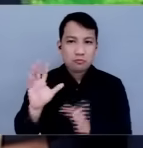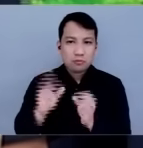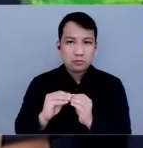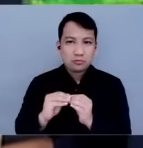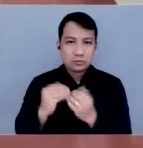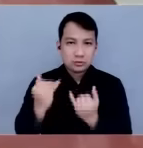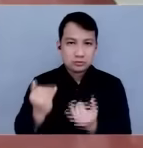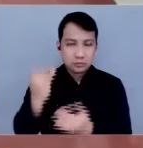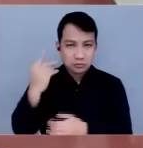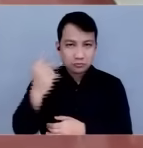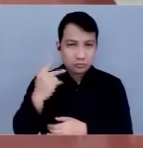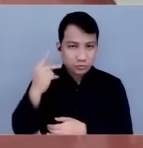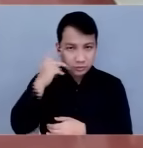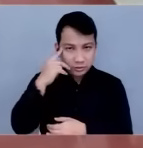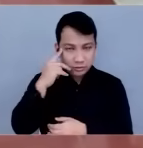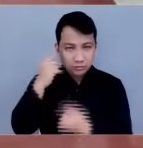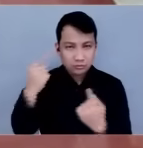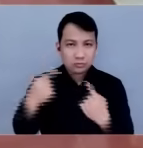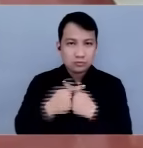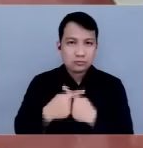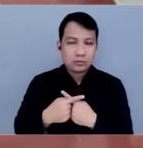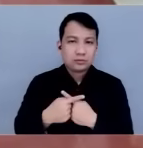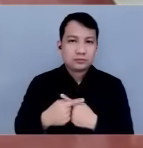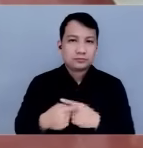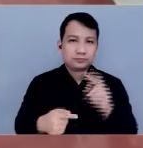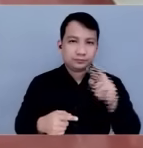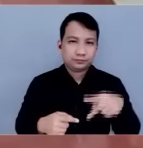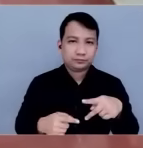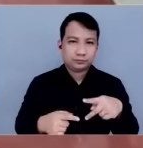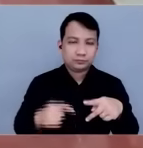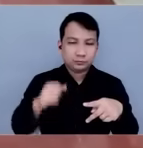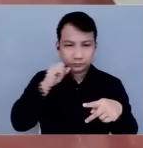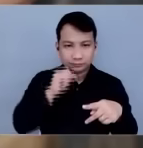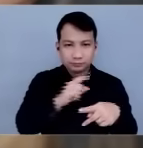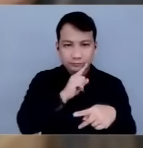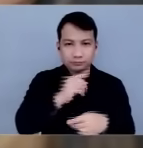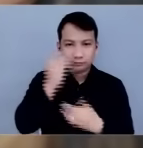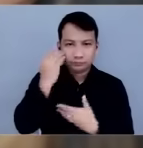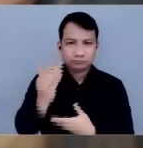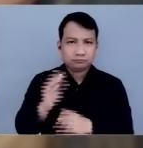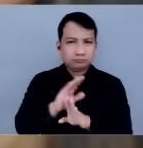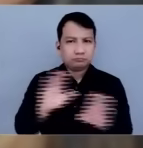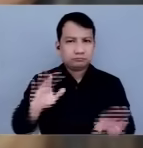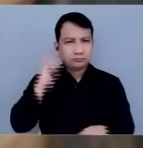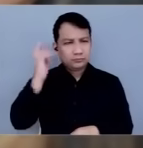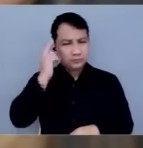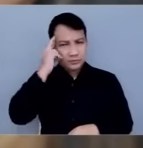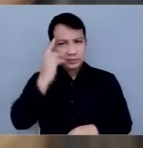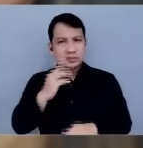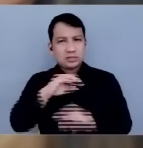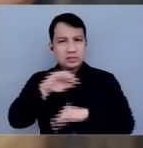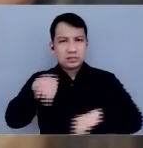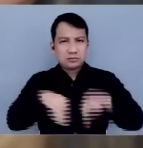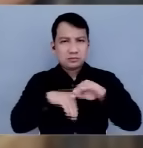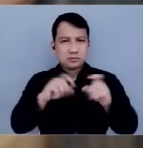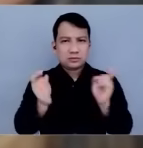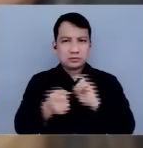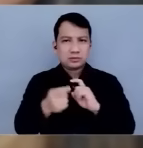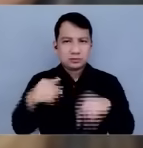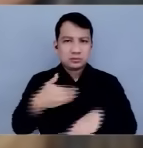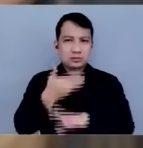political issues. Si Vice President Sara Duterte naman, sinabing hindi niya alam ang motibo sa likod ng nangyaring balasahan sa Davao City